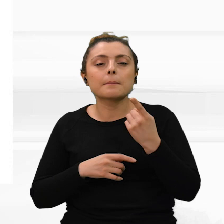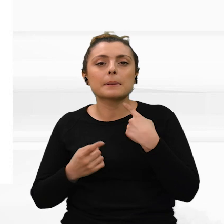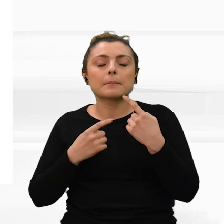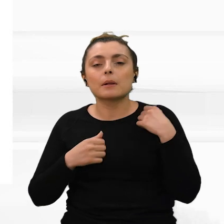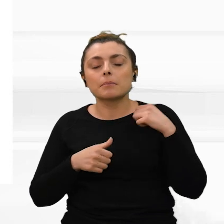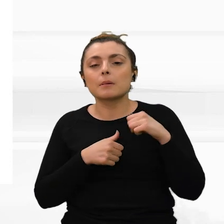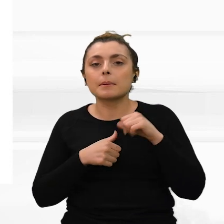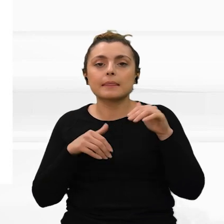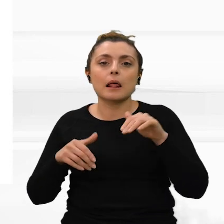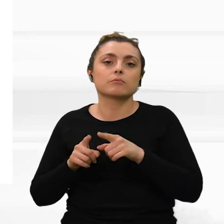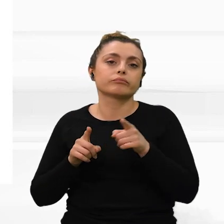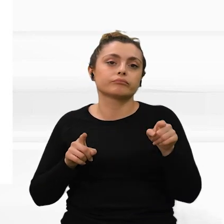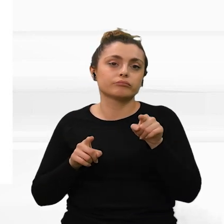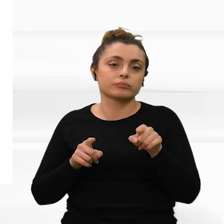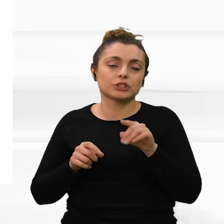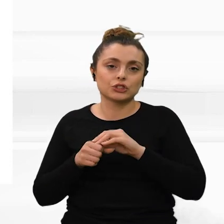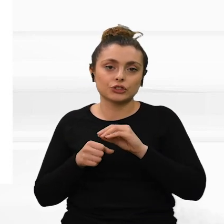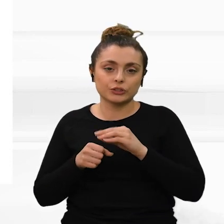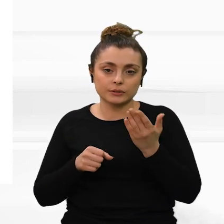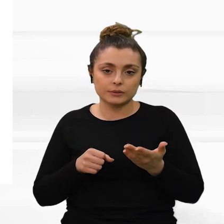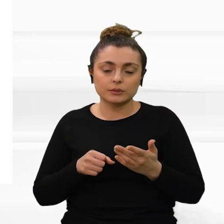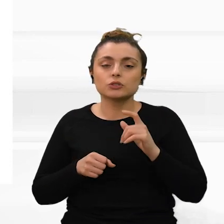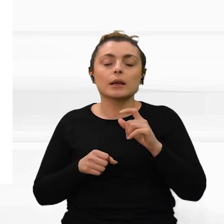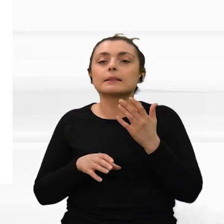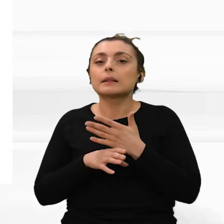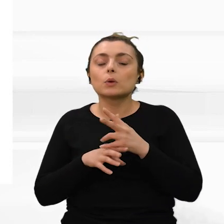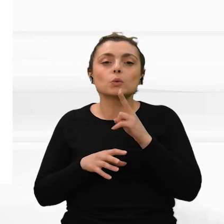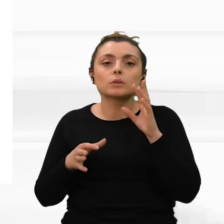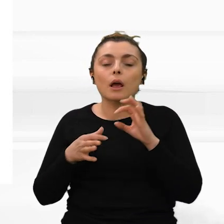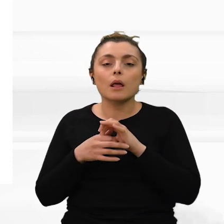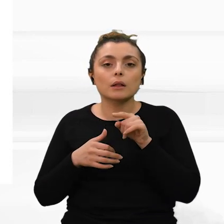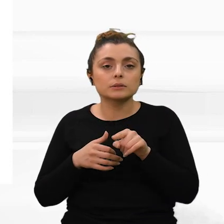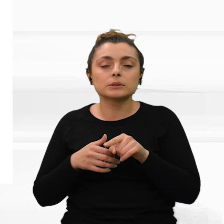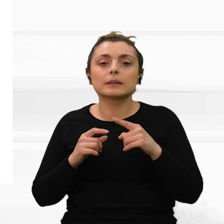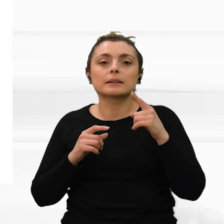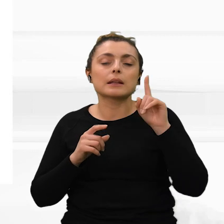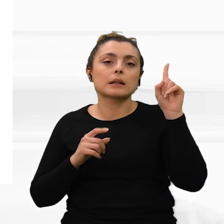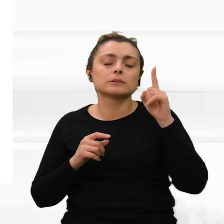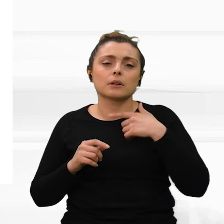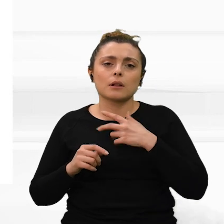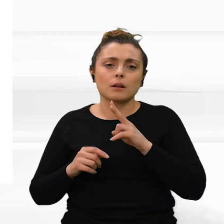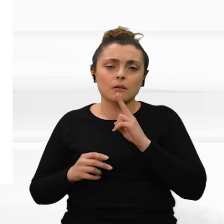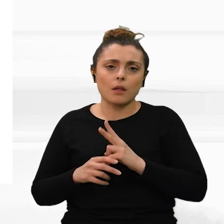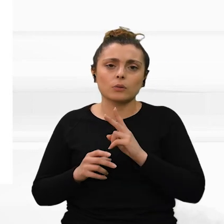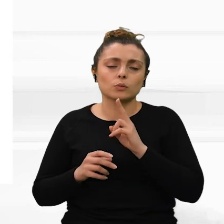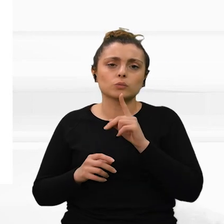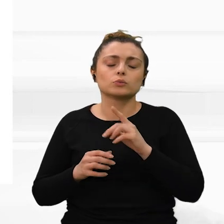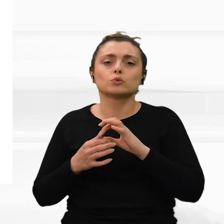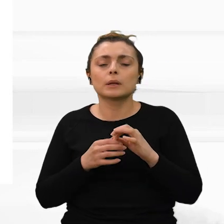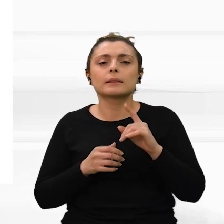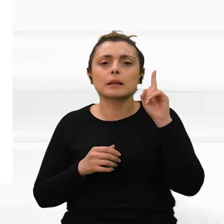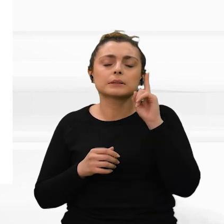birbiri ardısıra gelmesin ibarettir şeklindedir c neden-sonuç ilişkisi tanrısal iradenin sonucudur